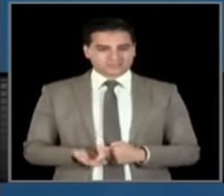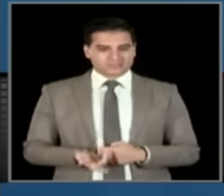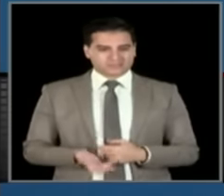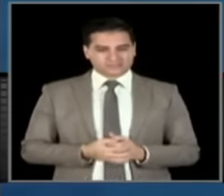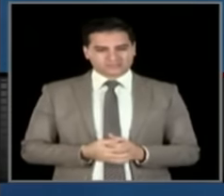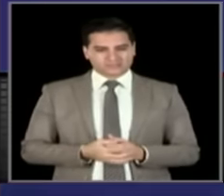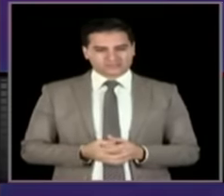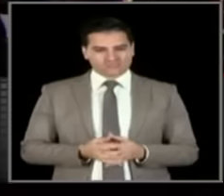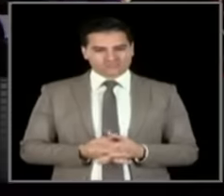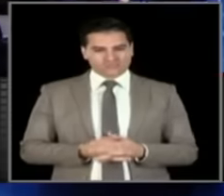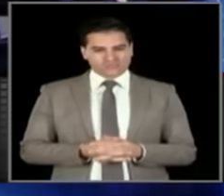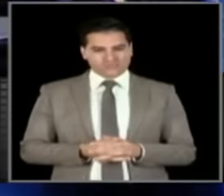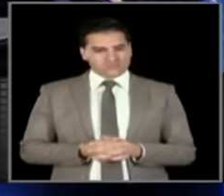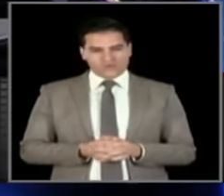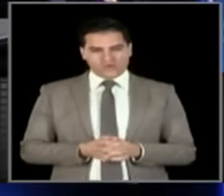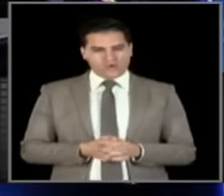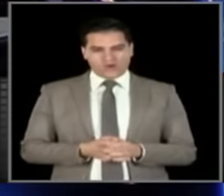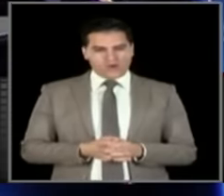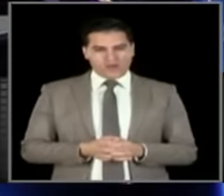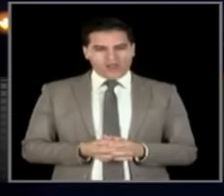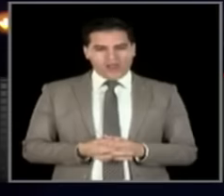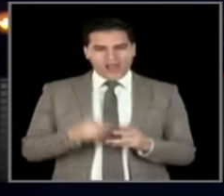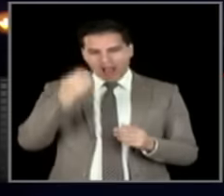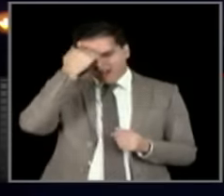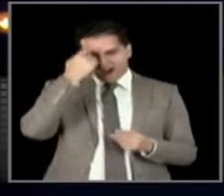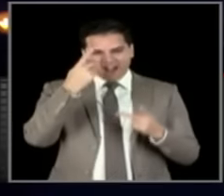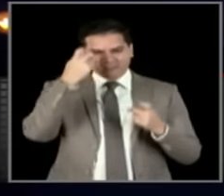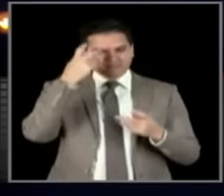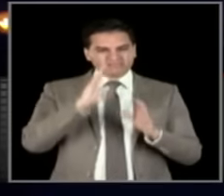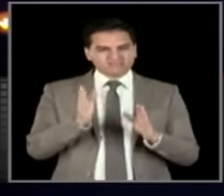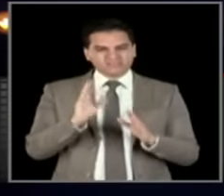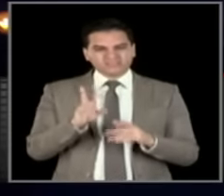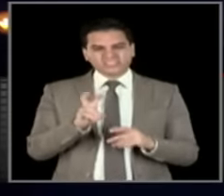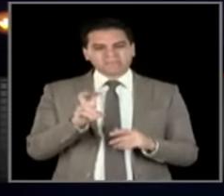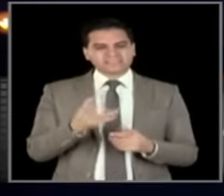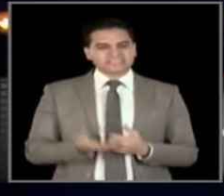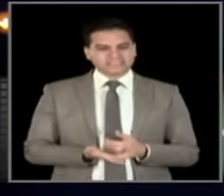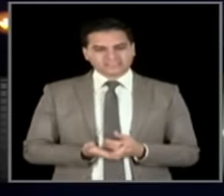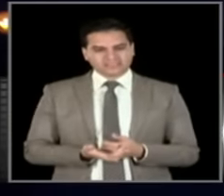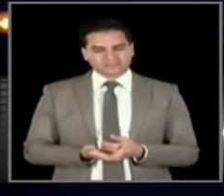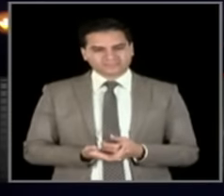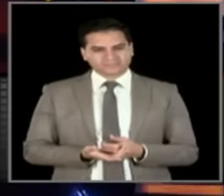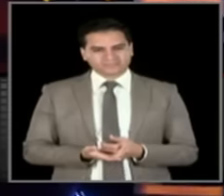خاطئة. 2096. جبتوا منين الألوف دي كلها؟ 70.